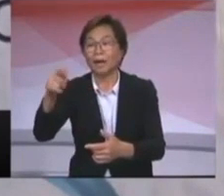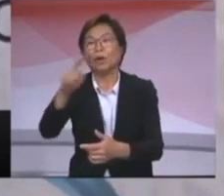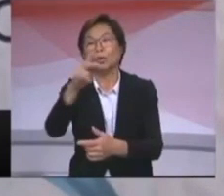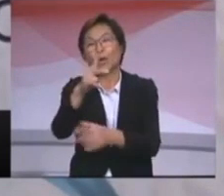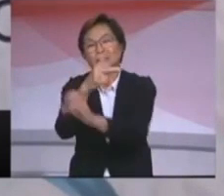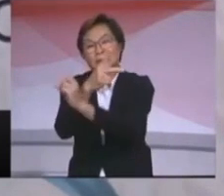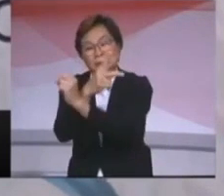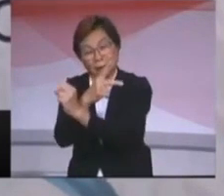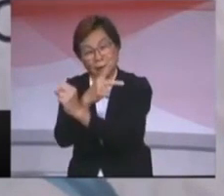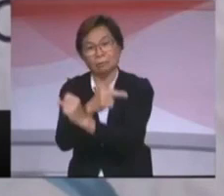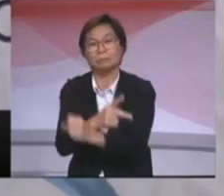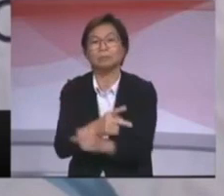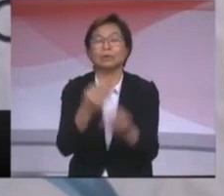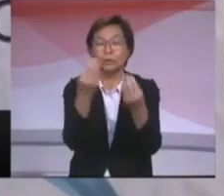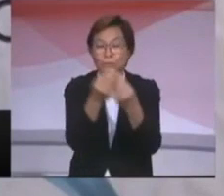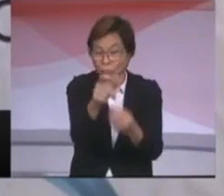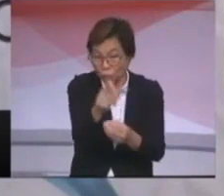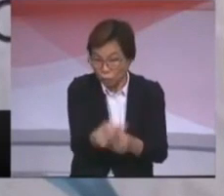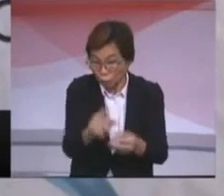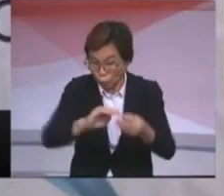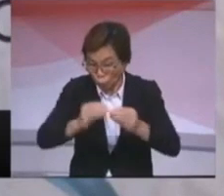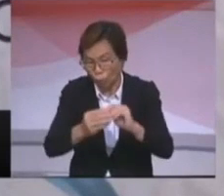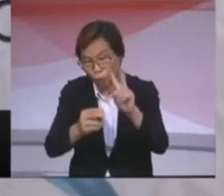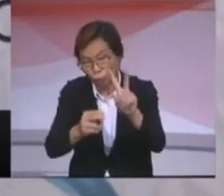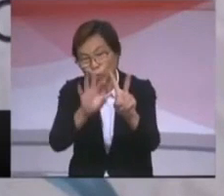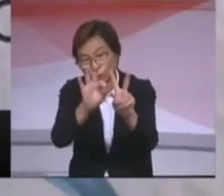Kes indeks bagi kluster ini iaitu kes